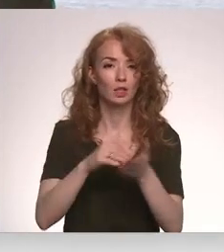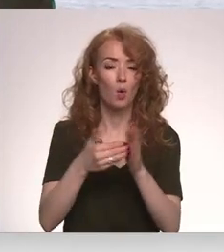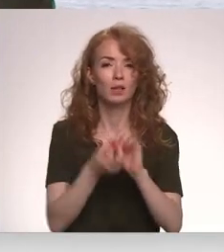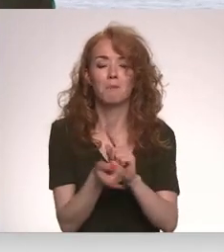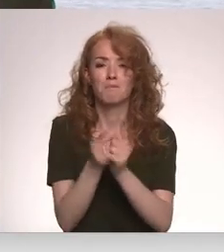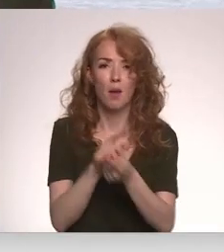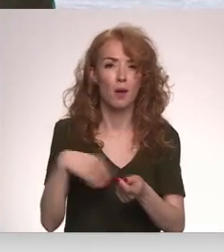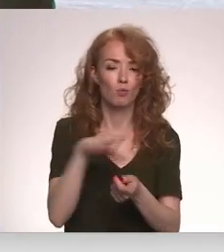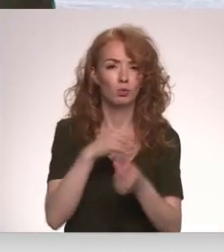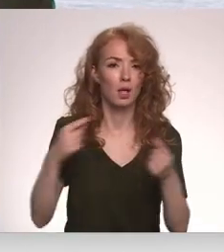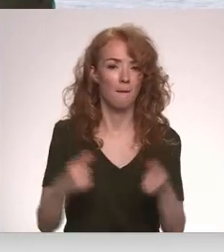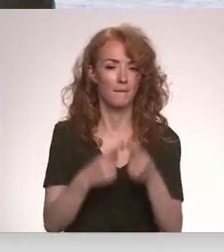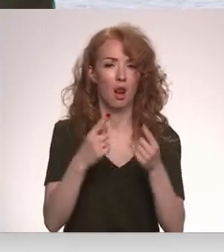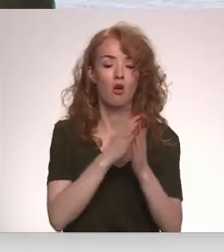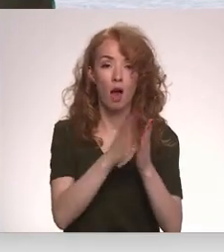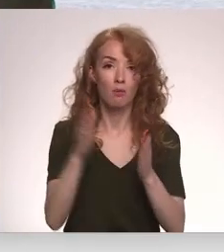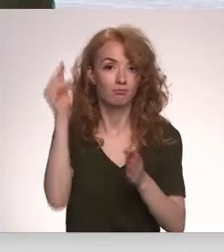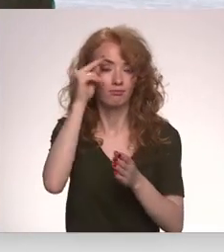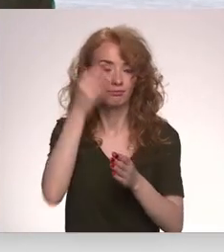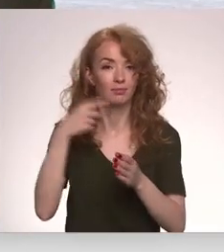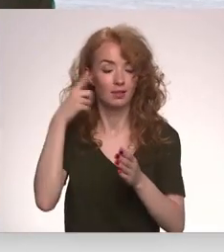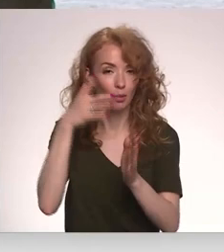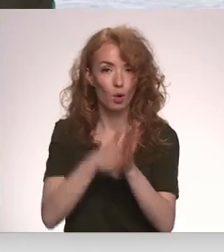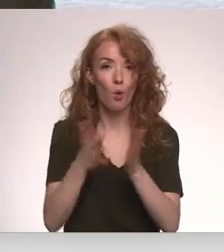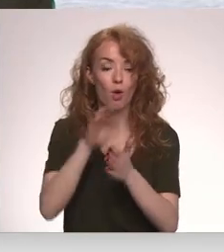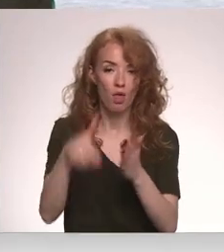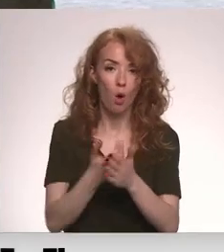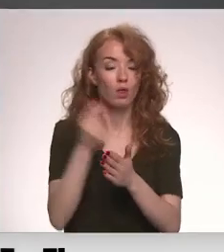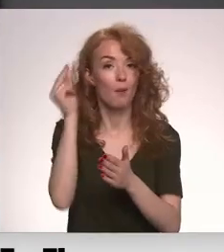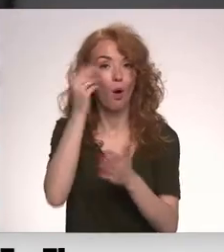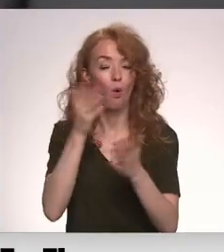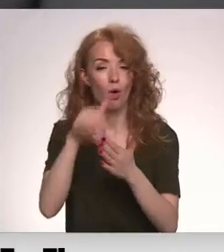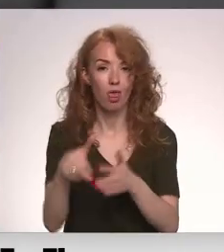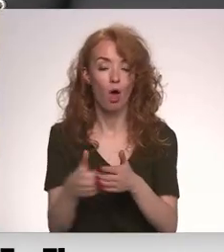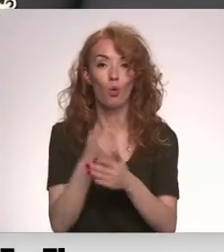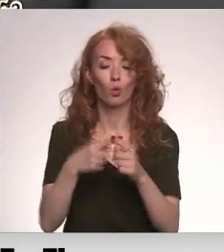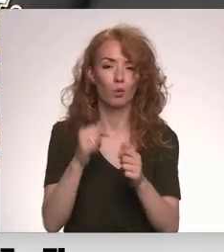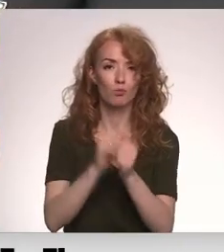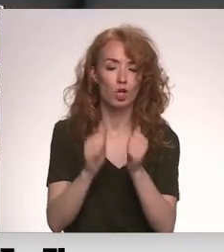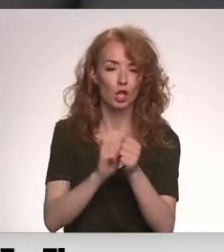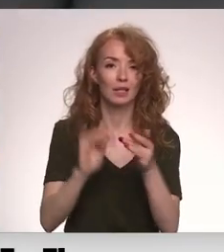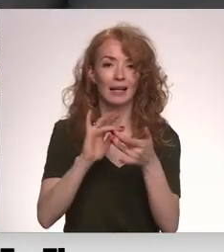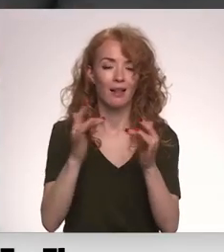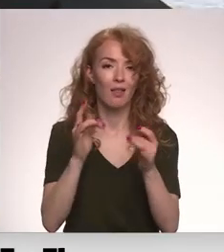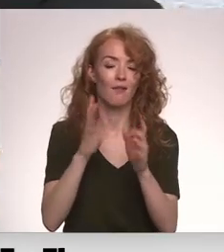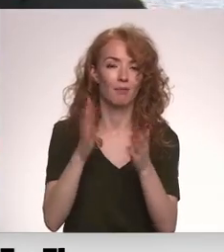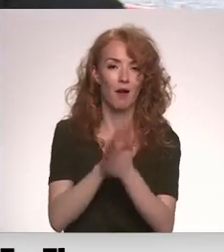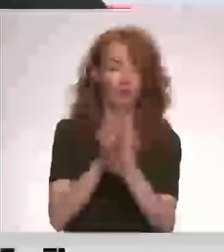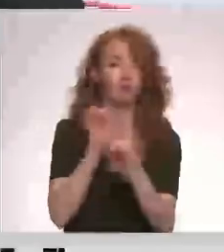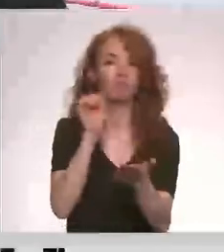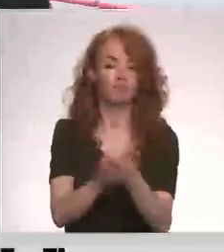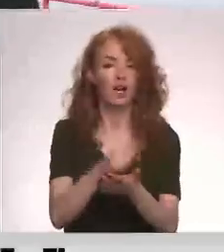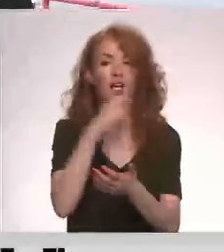viņai jāpielāgojas. Katrās mācībās mēs saprotam kaut ko jaunu. Iemācāmies kaut ko jaunu un diezgan bieži presē parādās informācija, kad